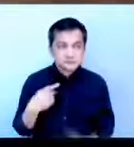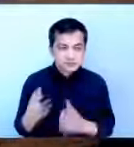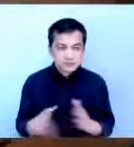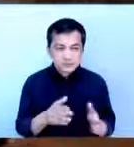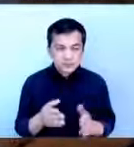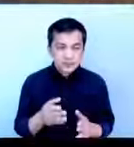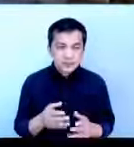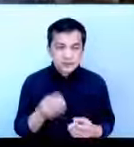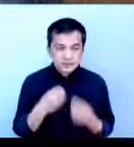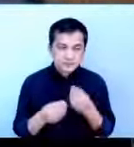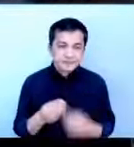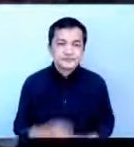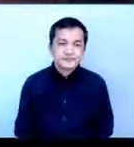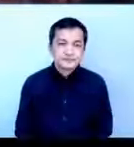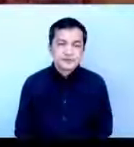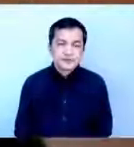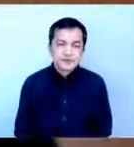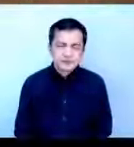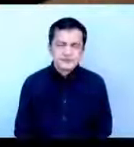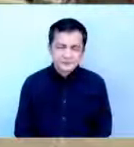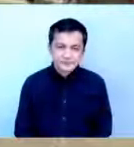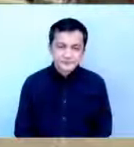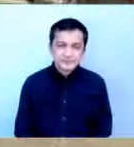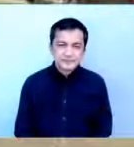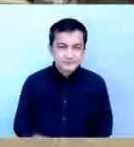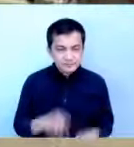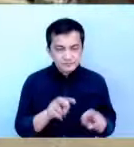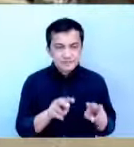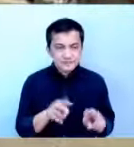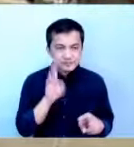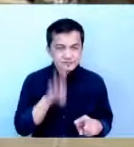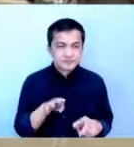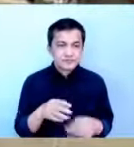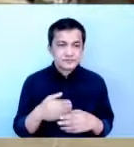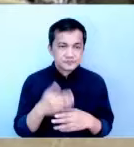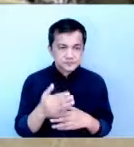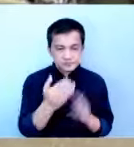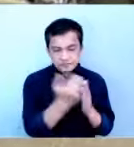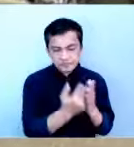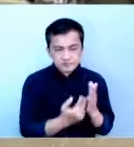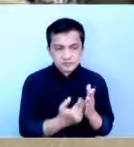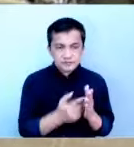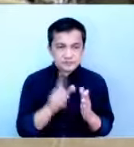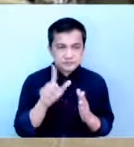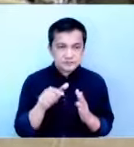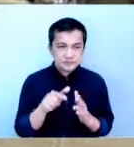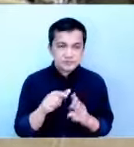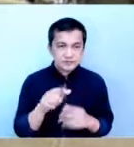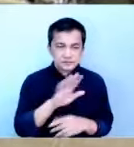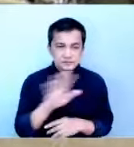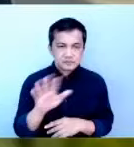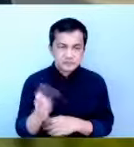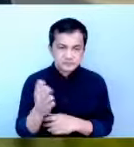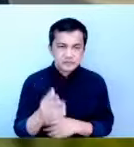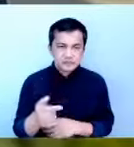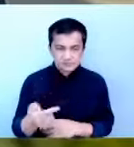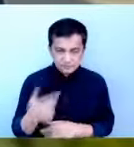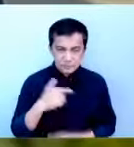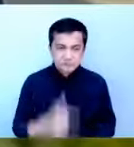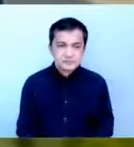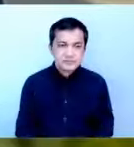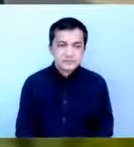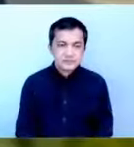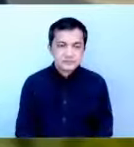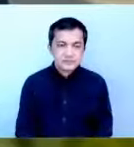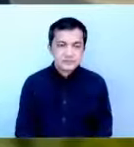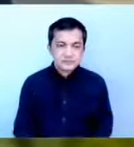ngayong umaga. Yan muna sa ngayon, tutok lang mga kapatid at abangan ang buong detalye mamaya sa frontline sa umaga. Balik sa inyo.